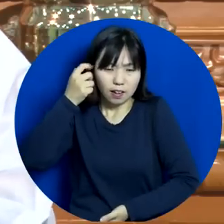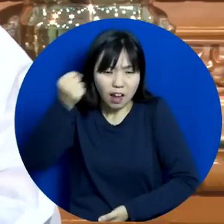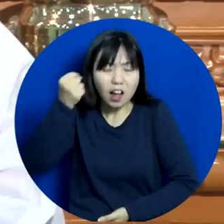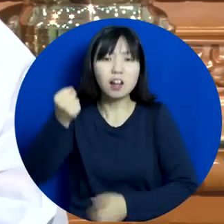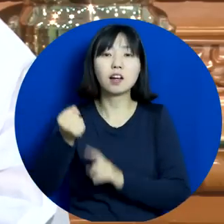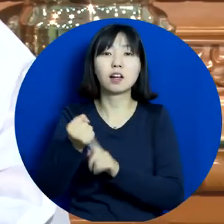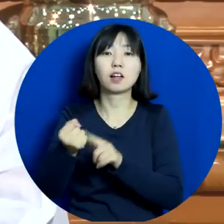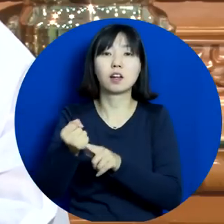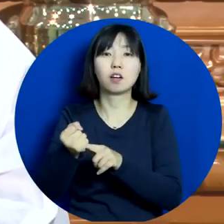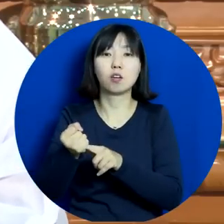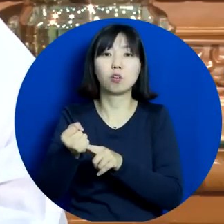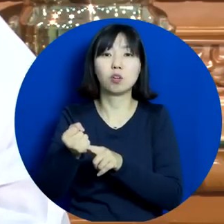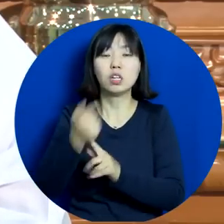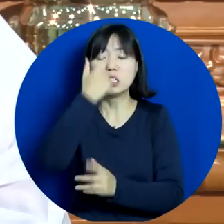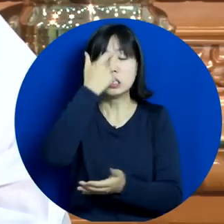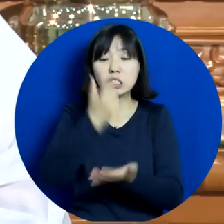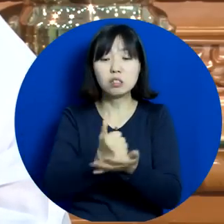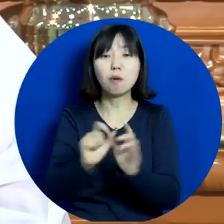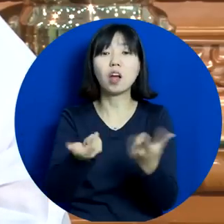붙었다는 그 한 가지 이유로,